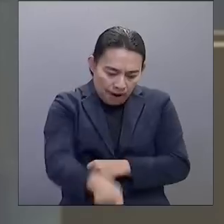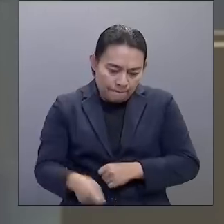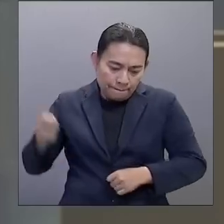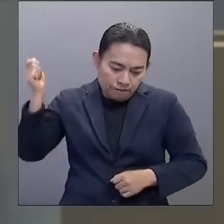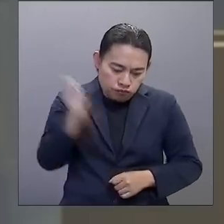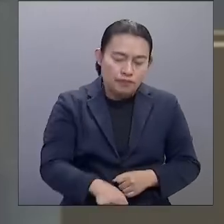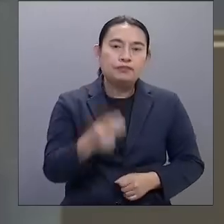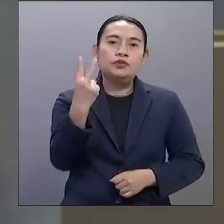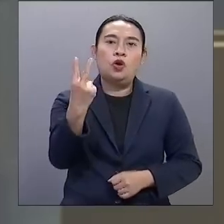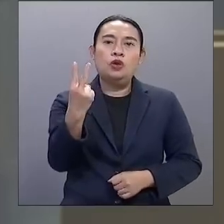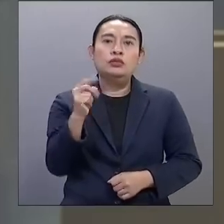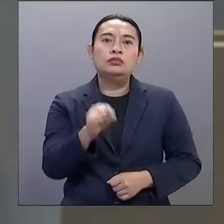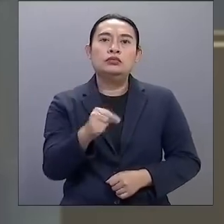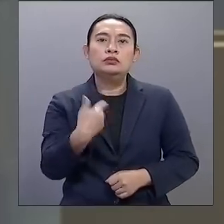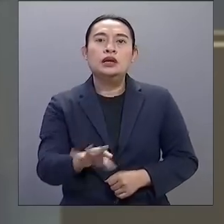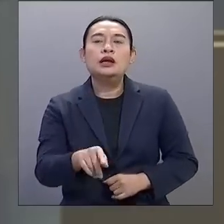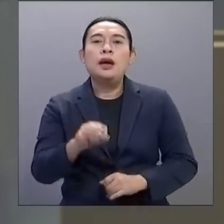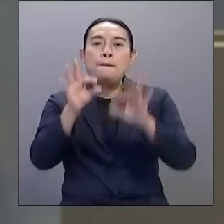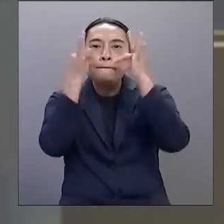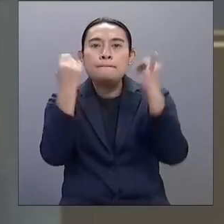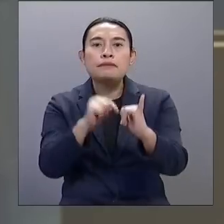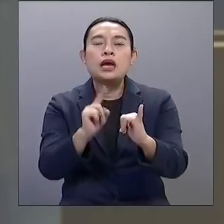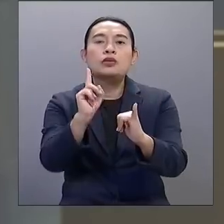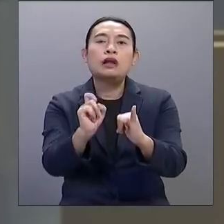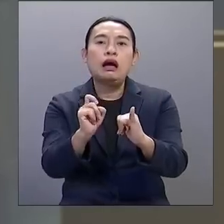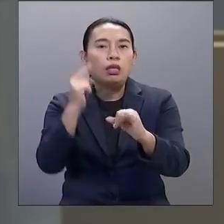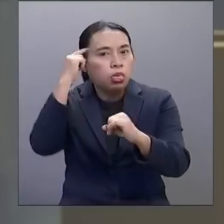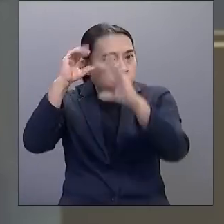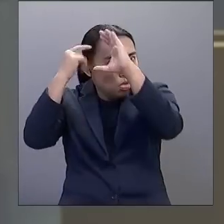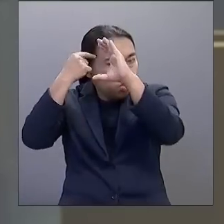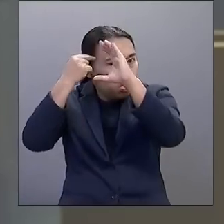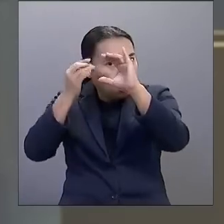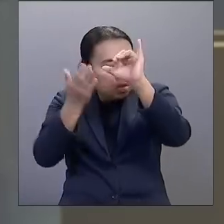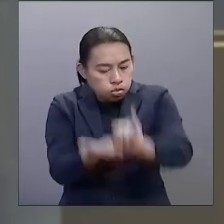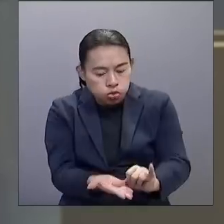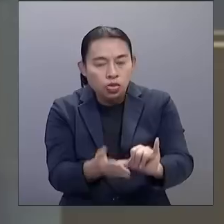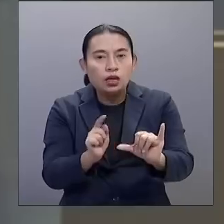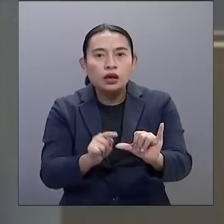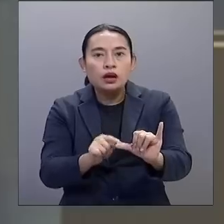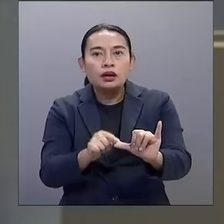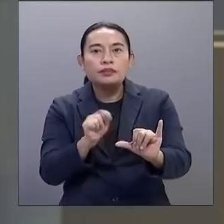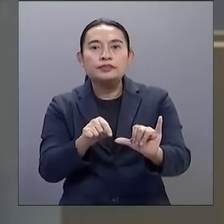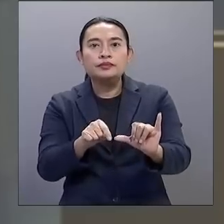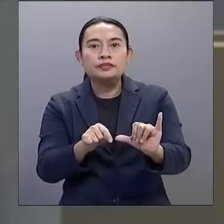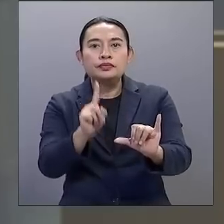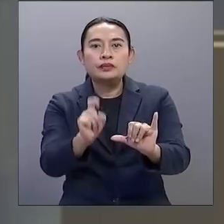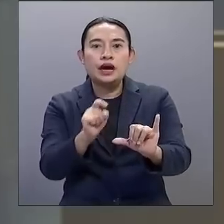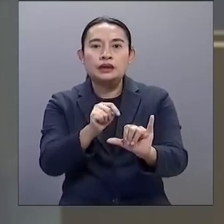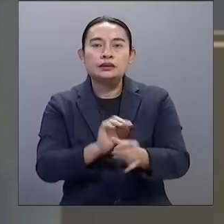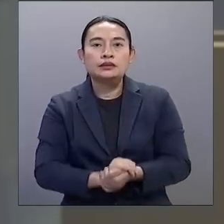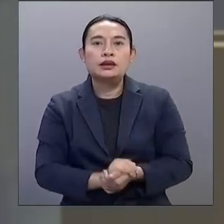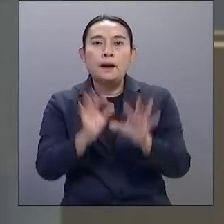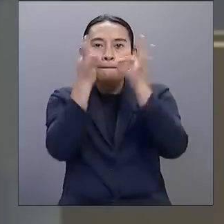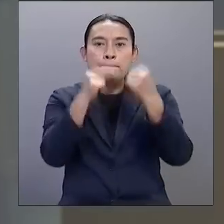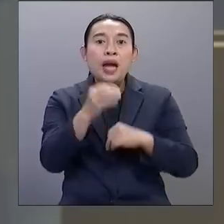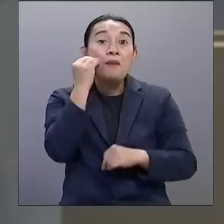แล้วแมวแน่นิ่งไปสุดท้ายตายด้วยภาวะเลือดออกในสมองด้วยศีรษะกระทบกระเทือนอย่างรุนแรงด้วยเหตุที่ว่าแมวของเพื่อนบ้านหลุดเข้า